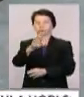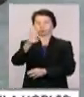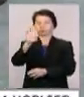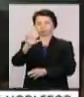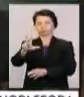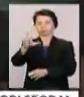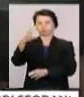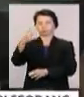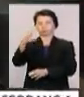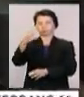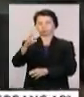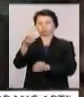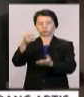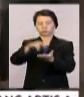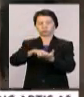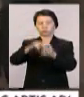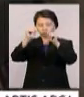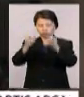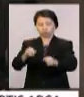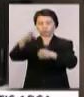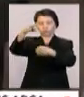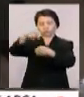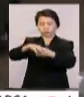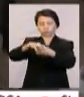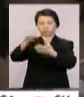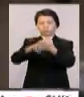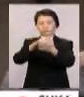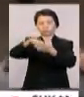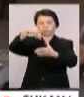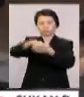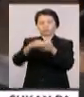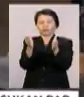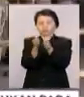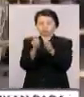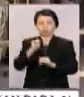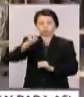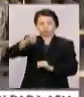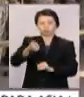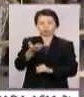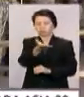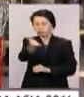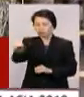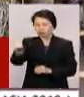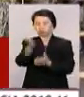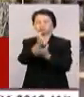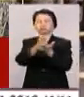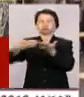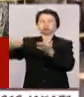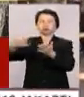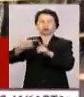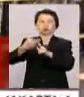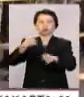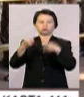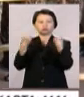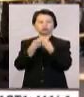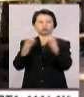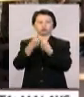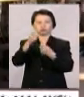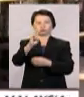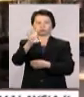68,317 pengundi lagi layak mengundi pada pilihan raya kecil esok. Mereka adalah sebahagian daripada sejumlah